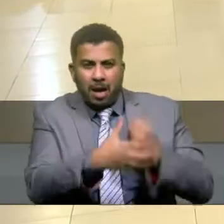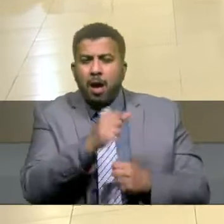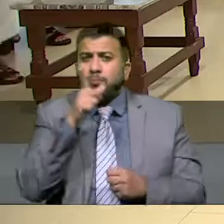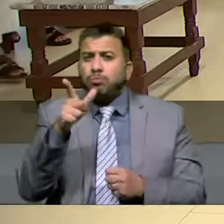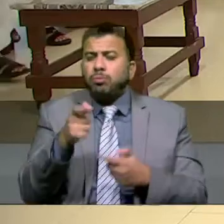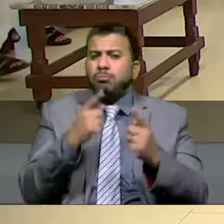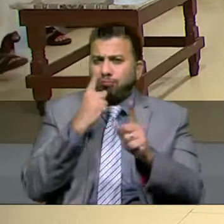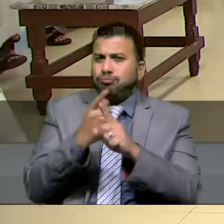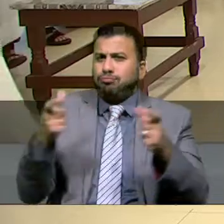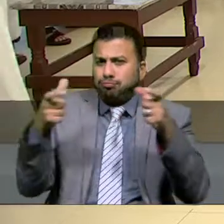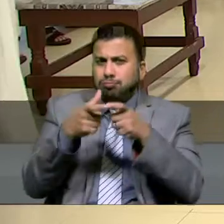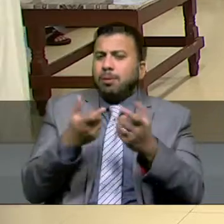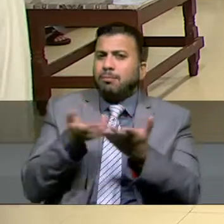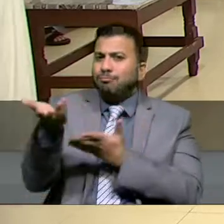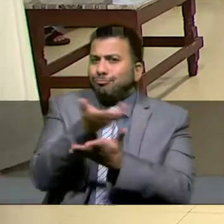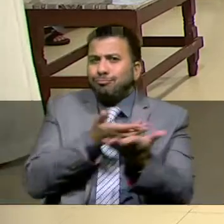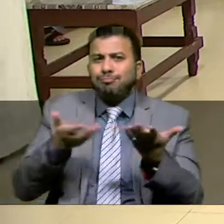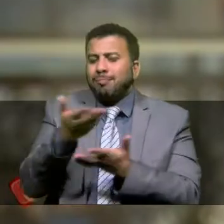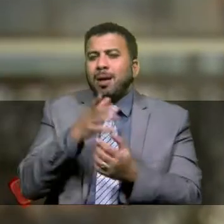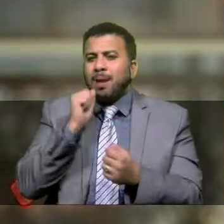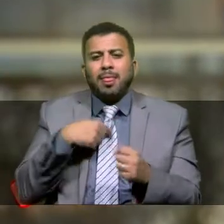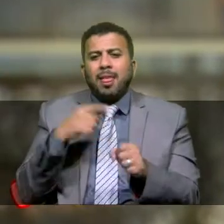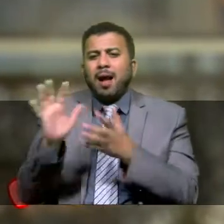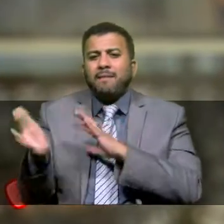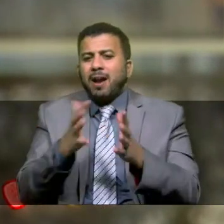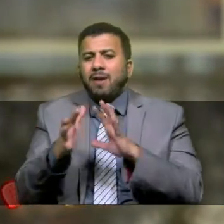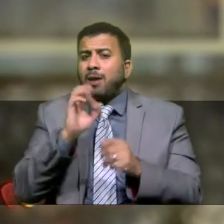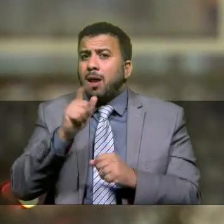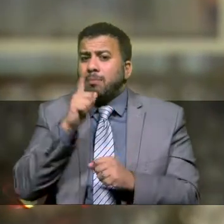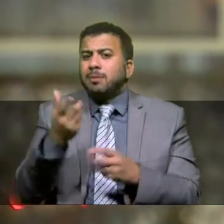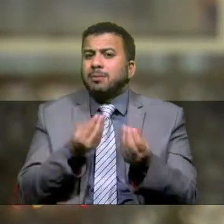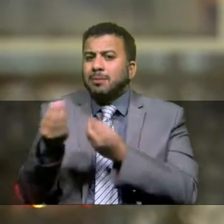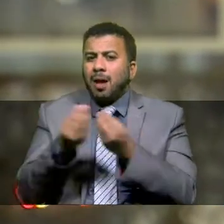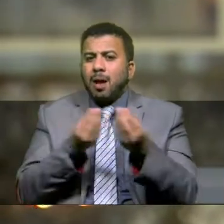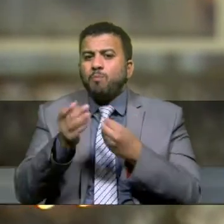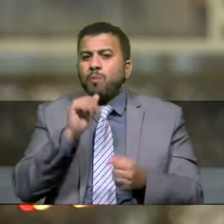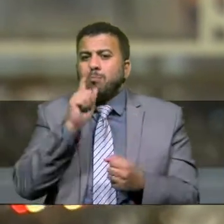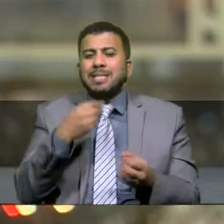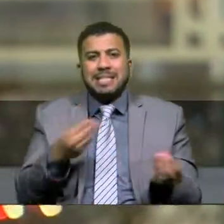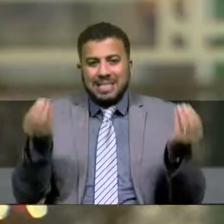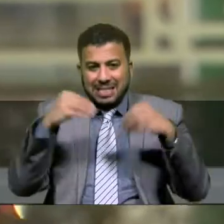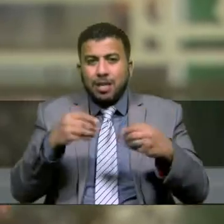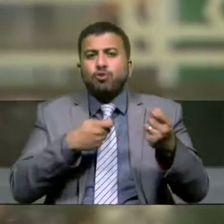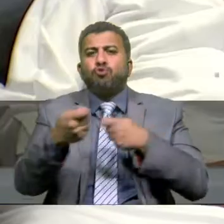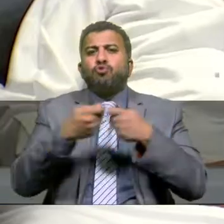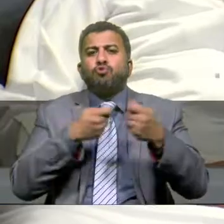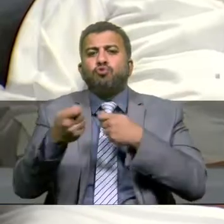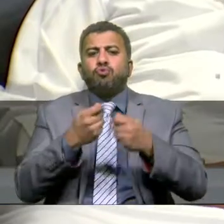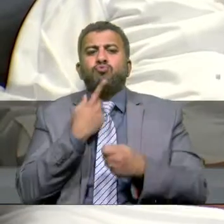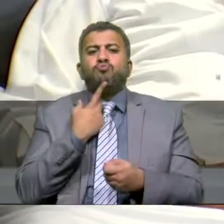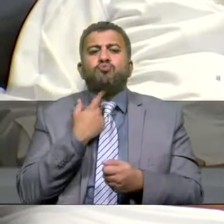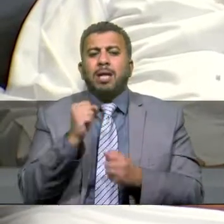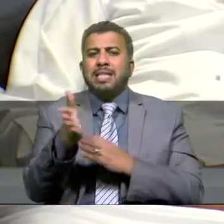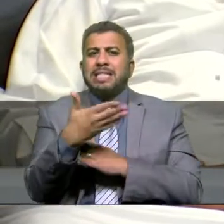الجبيل بالشارقة، وذلك لبحث آليات التعامل بينهما فيما يتعلق بعملية تزويد السوق باحتياجاته اليومية